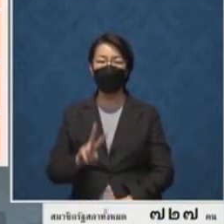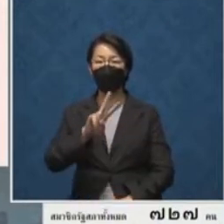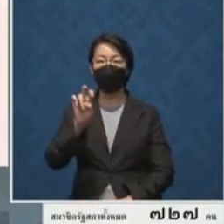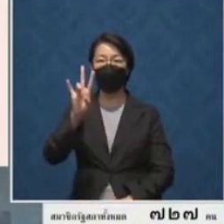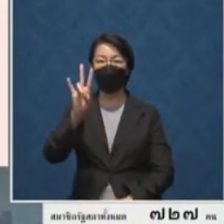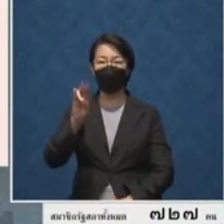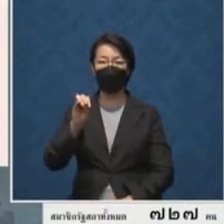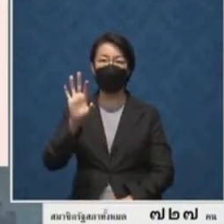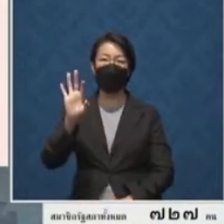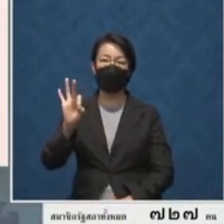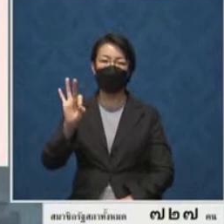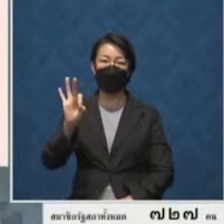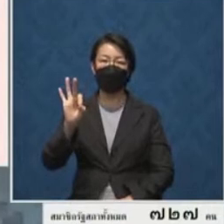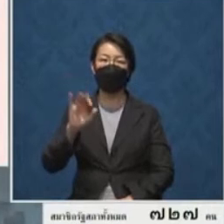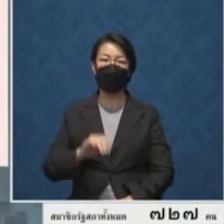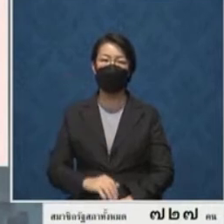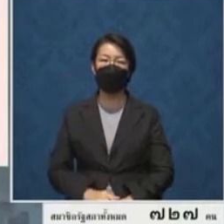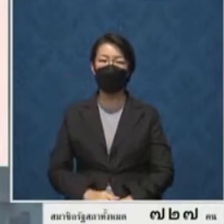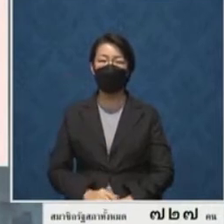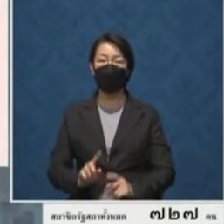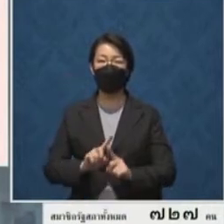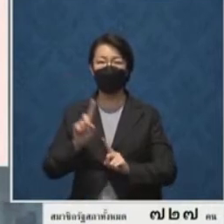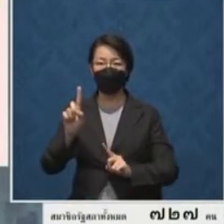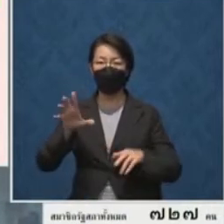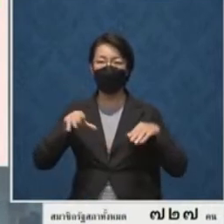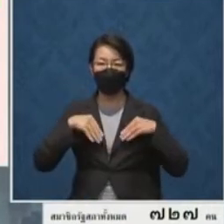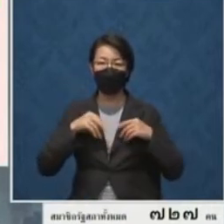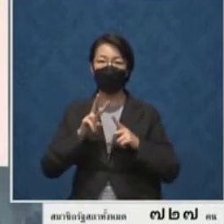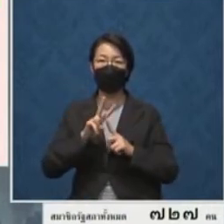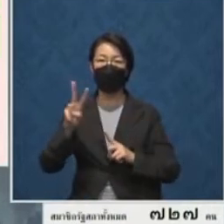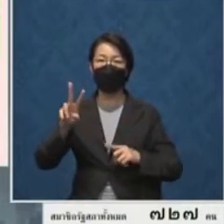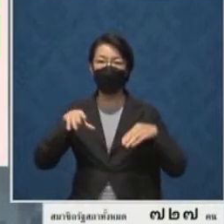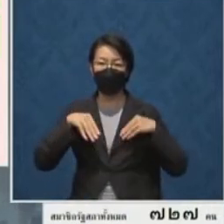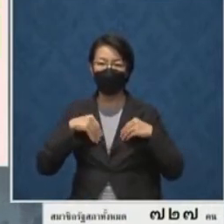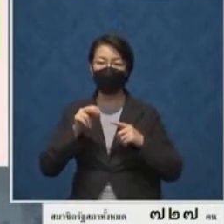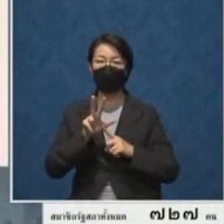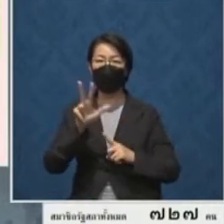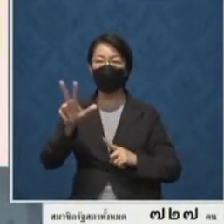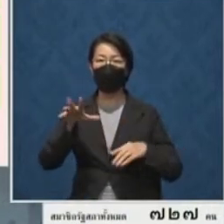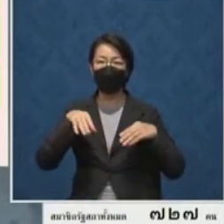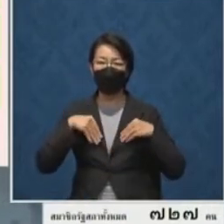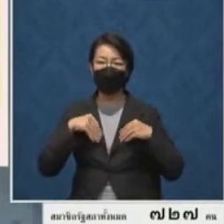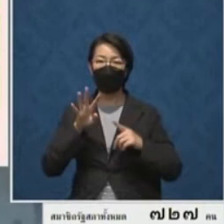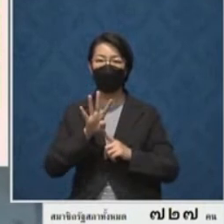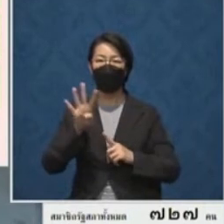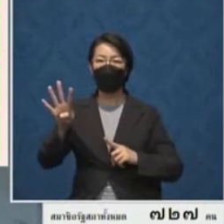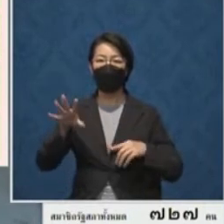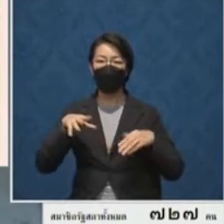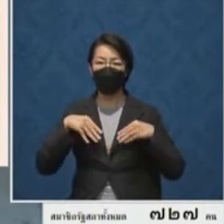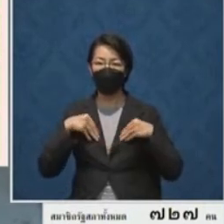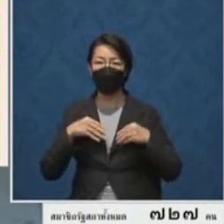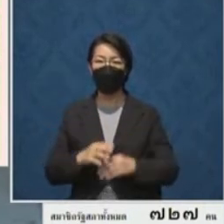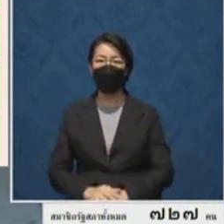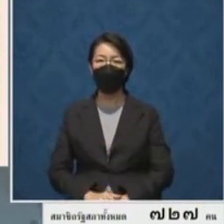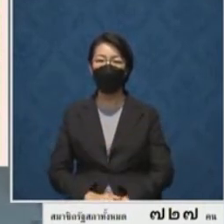ร์ 1รับหลักการ2รับหลักการ3รับหลักการ4รับหลักการค่ะ